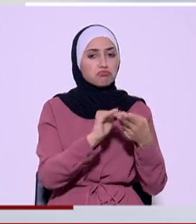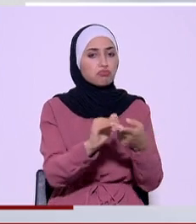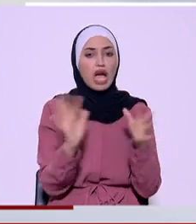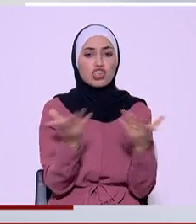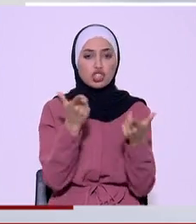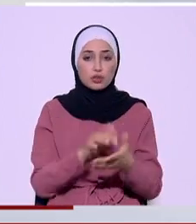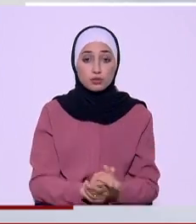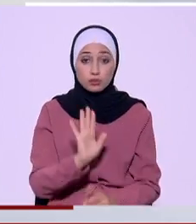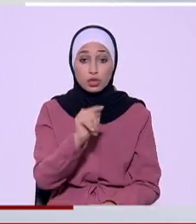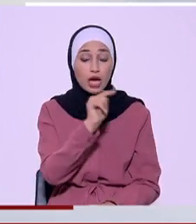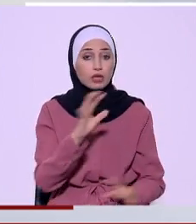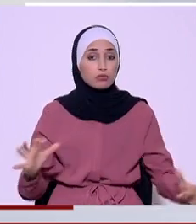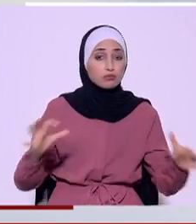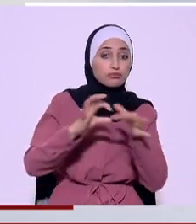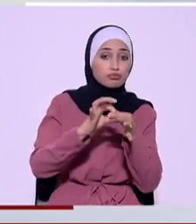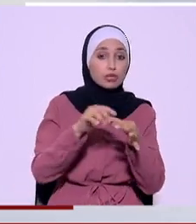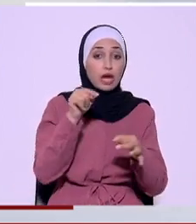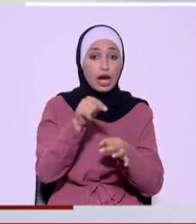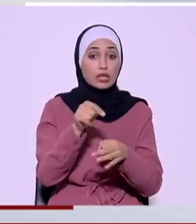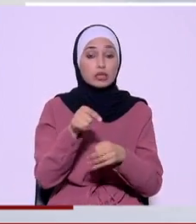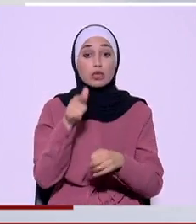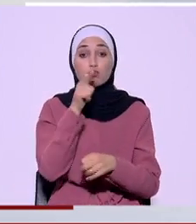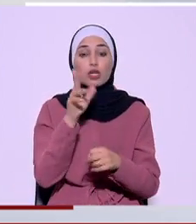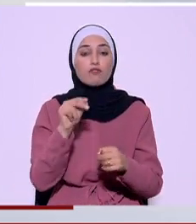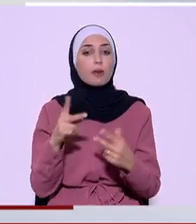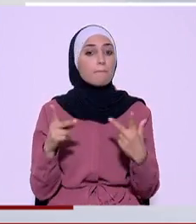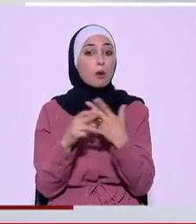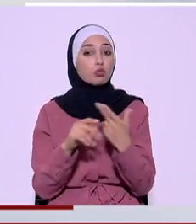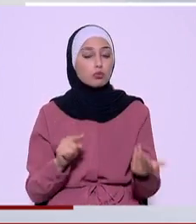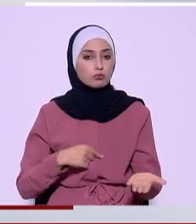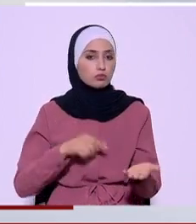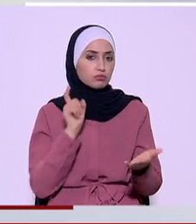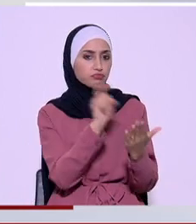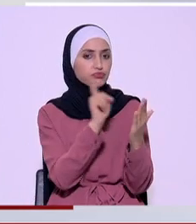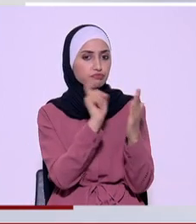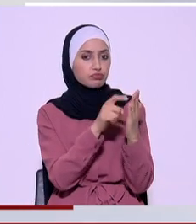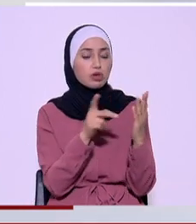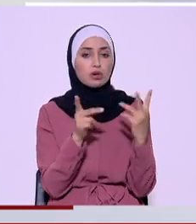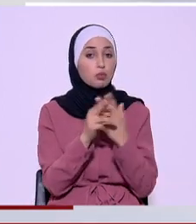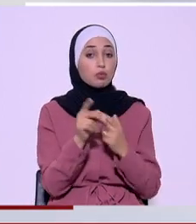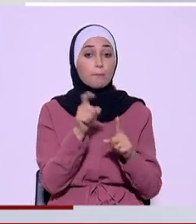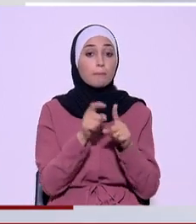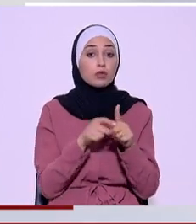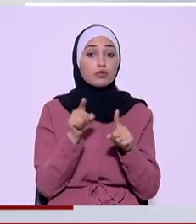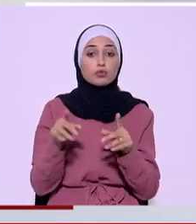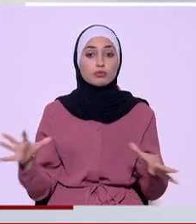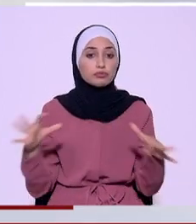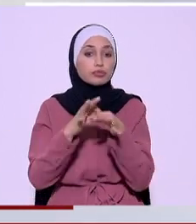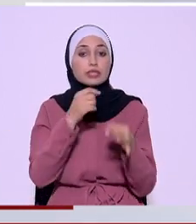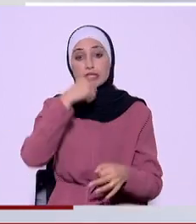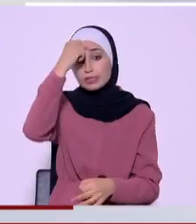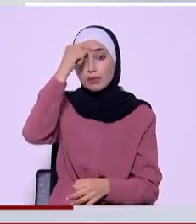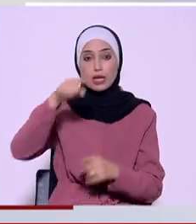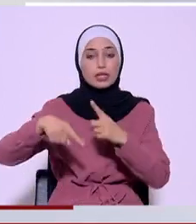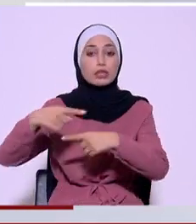دايما أنها تشترك في خدمة تمنع وقوع الموقع بتاعها، وبالتالي بتشترك في حاجة اسمها Content Delivery Network